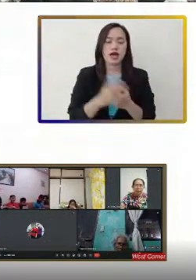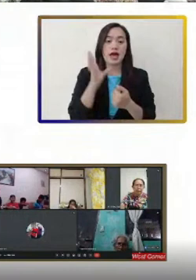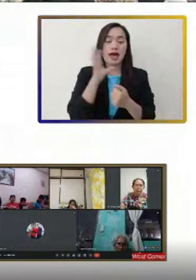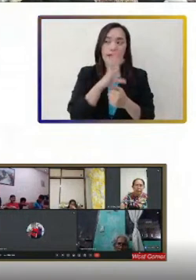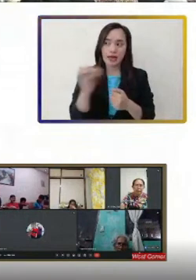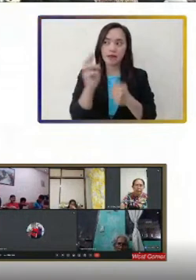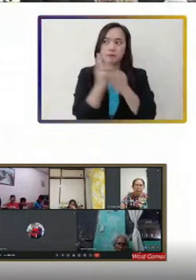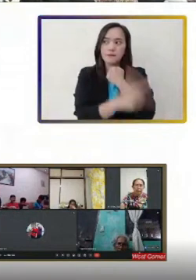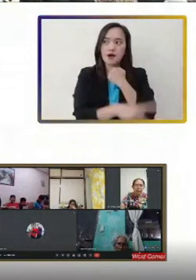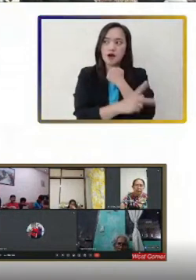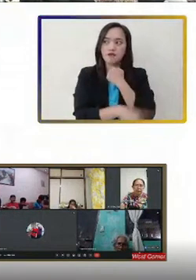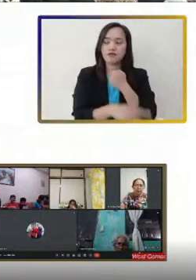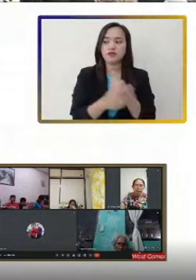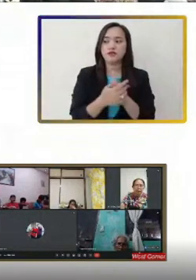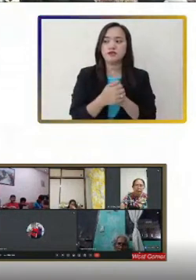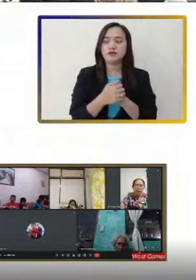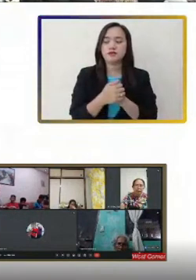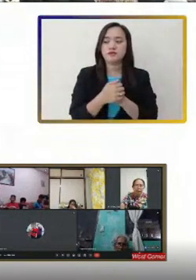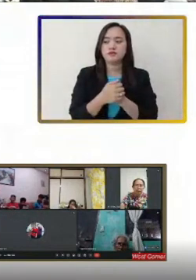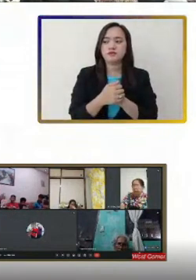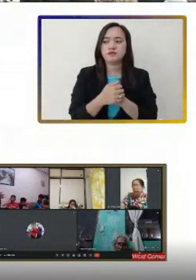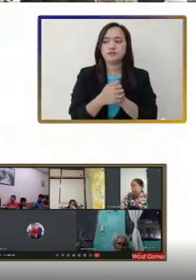yung mga nasa palipaligid lamang,